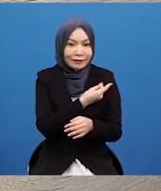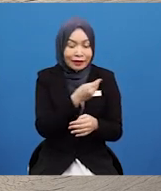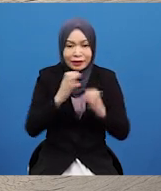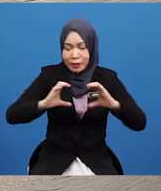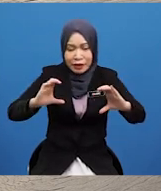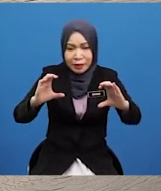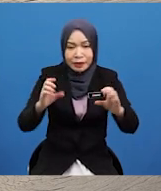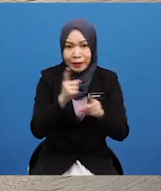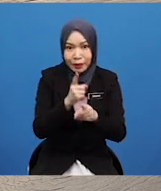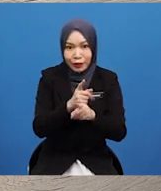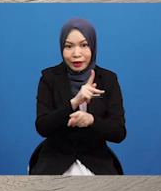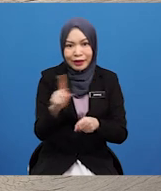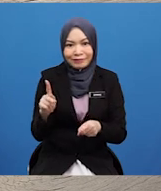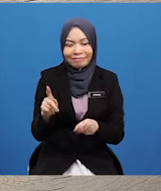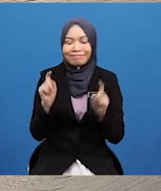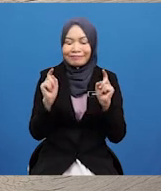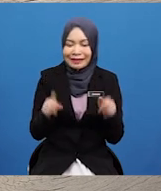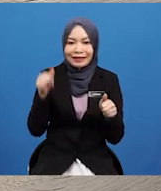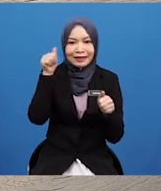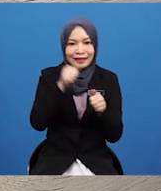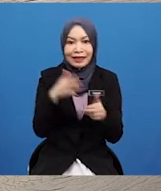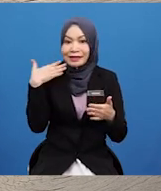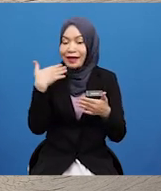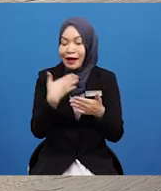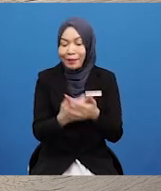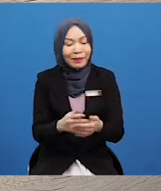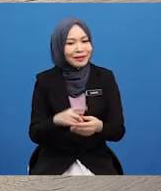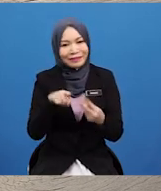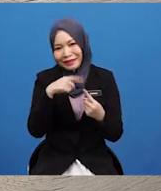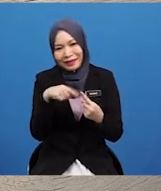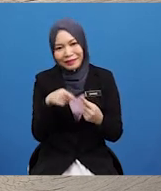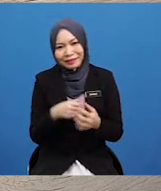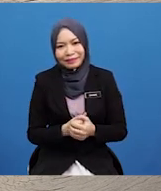baiki kesilapan itu. Pasti kita ingat sampai bila-bila.